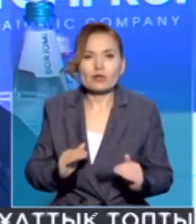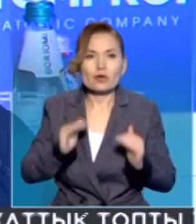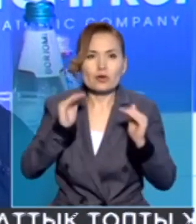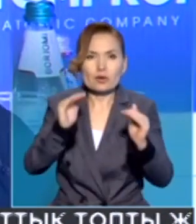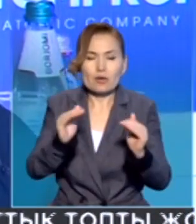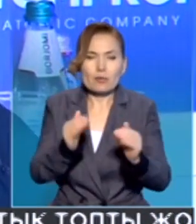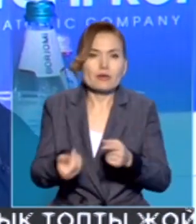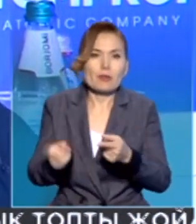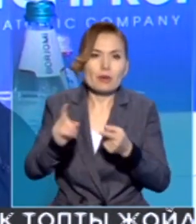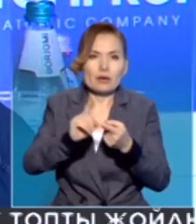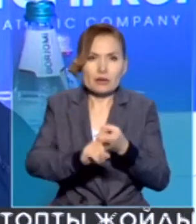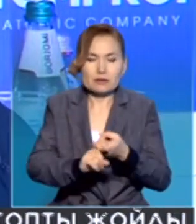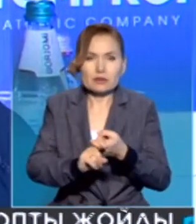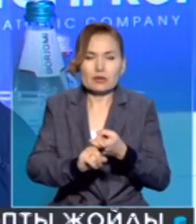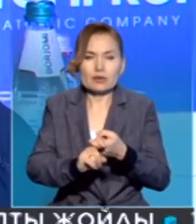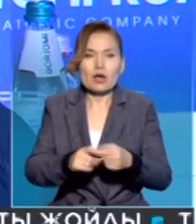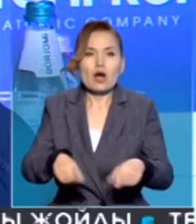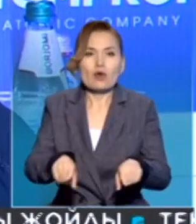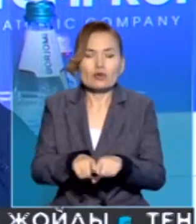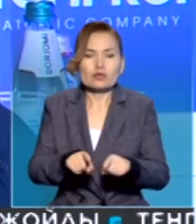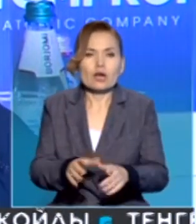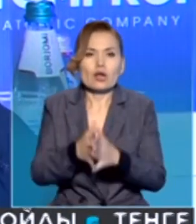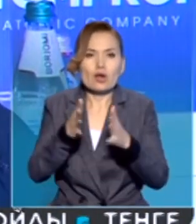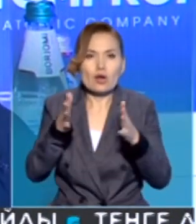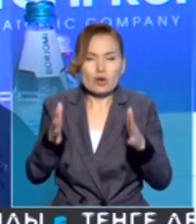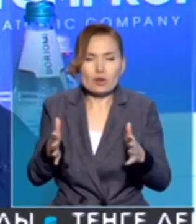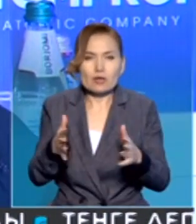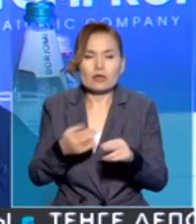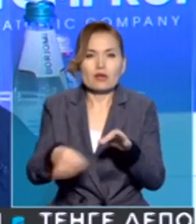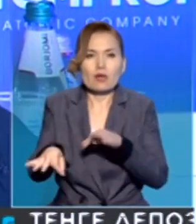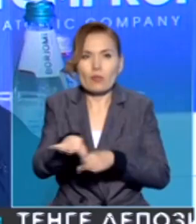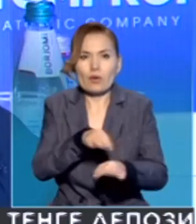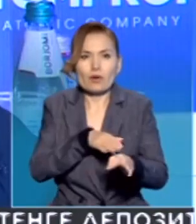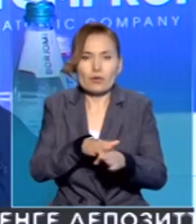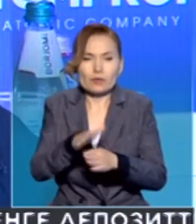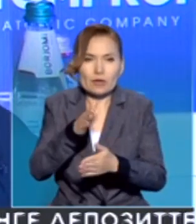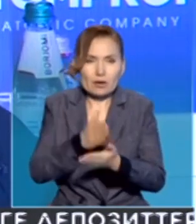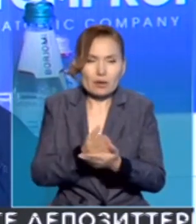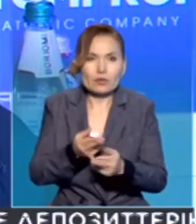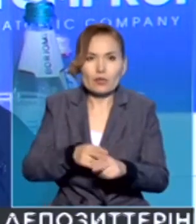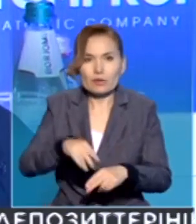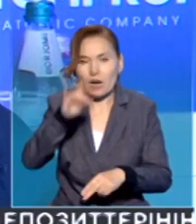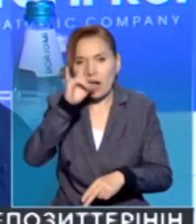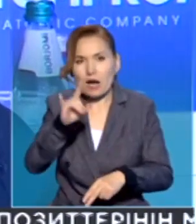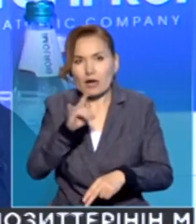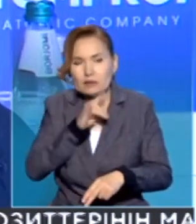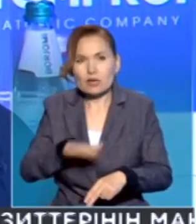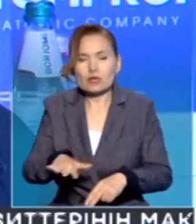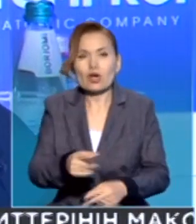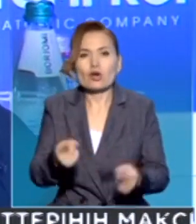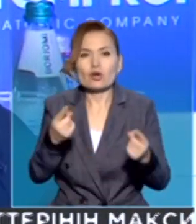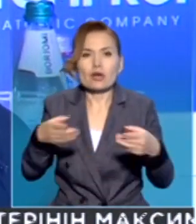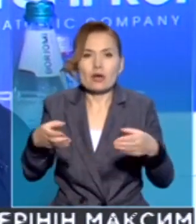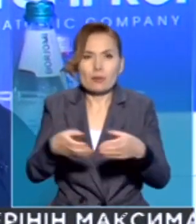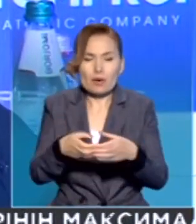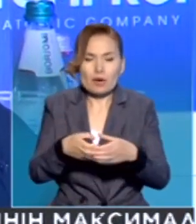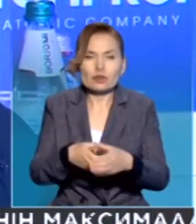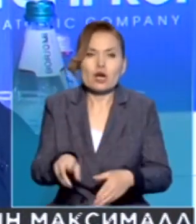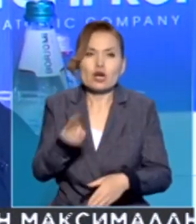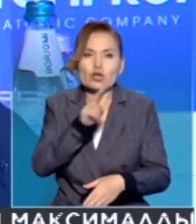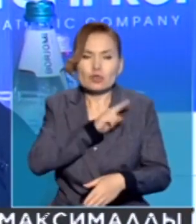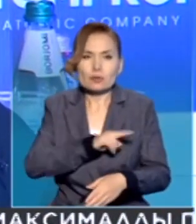арттыруға байланысты осында үлкен квази мемлекеттік сектордағы үлкен компаниялардың орны